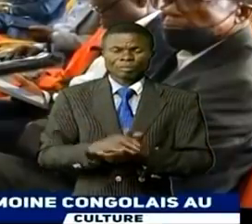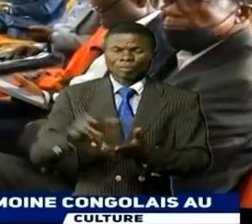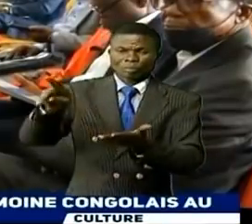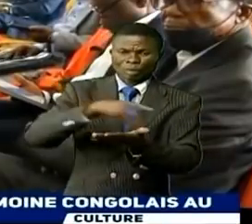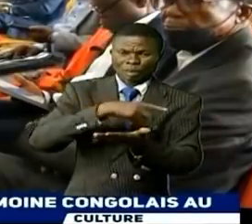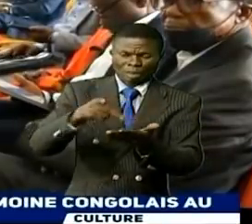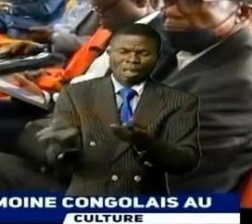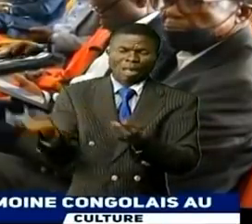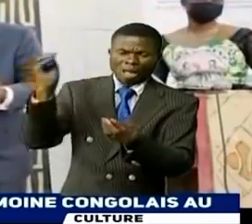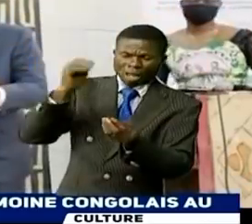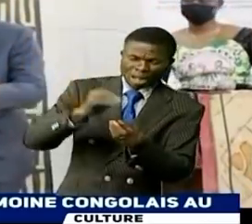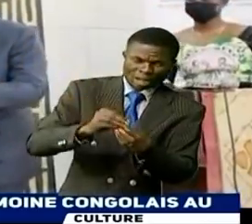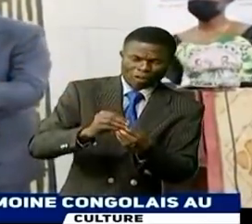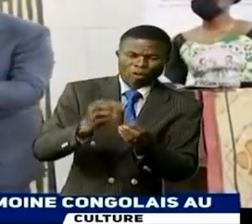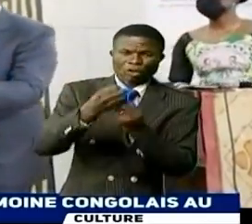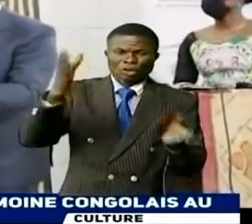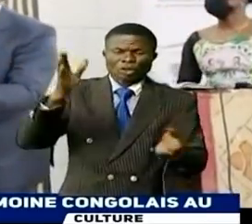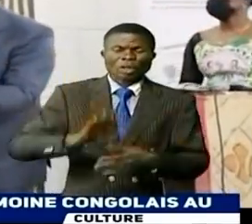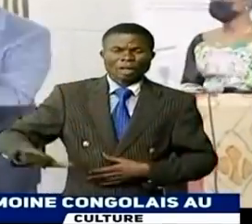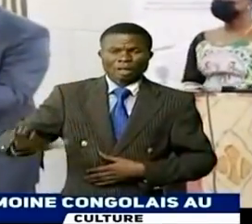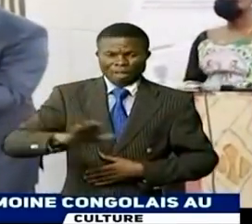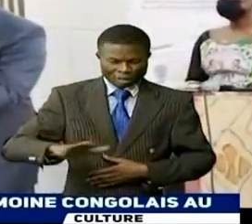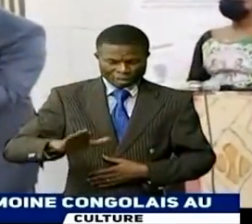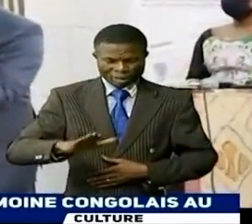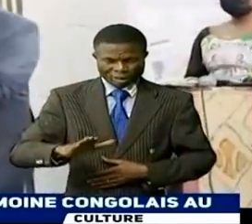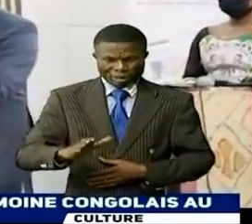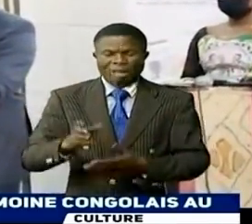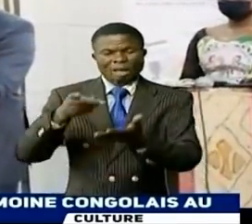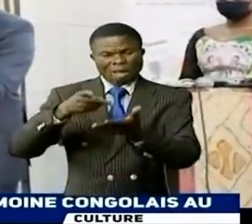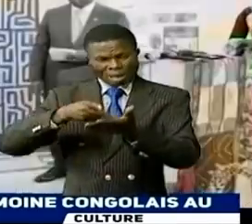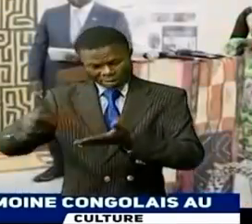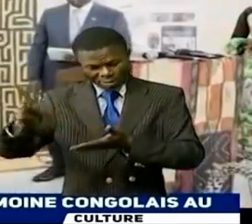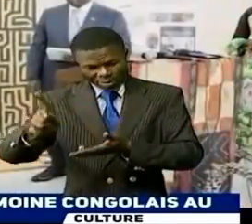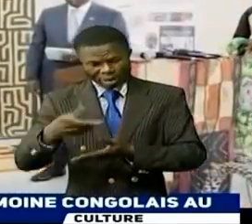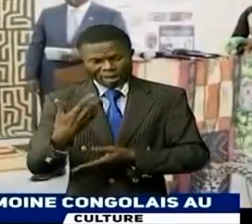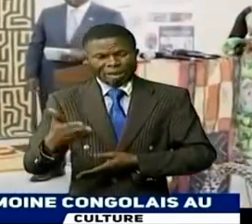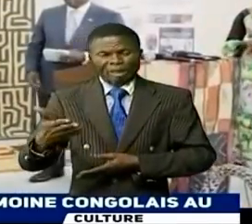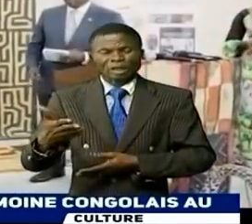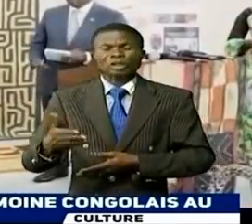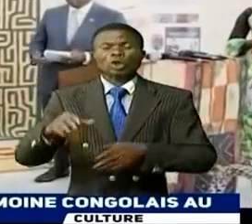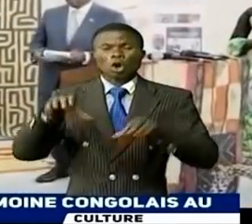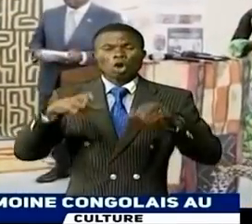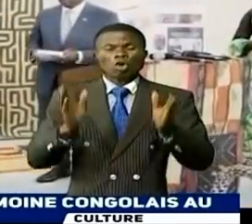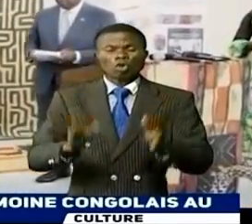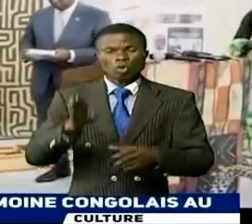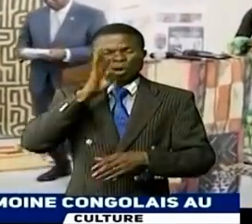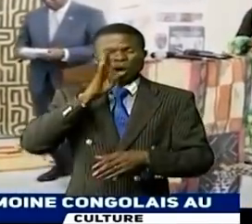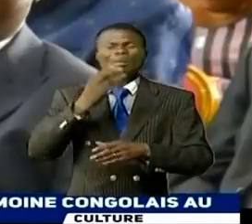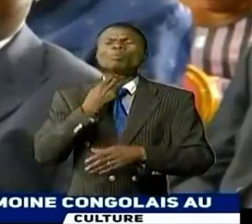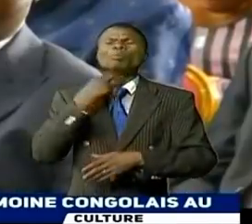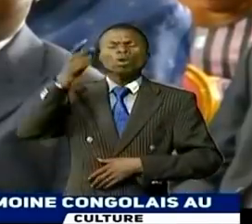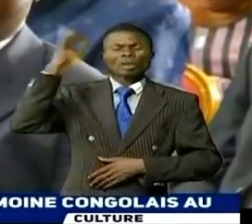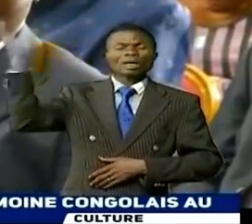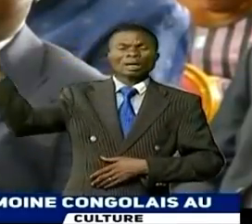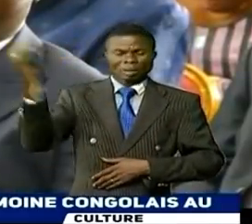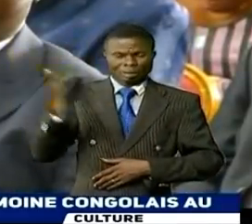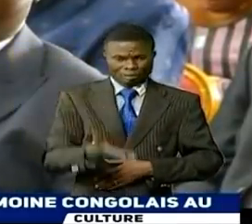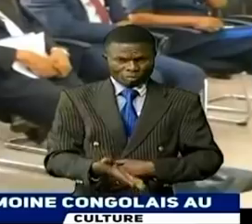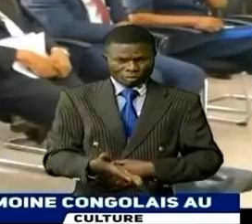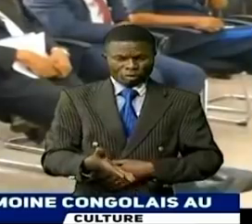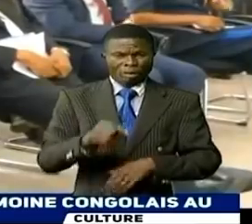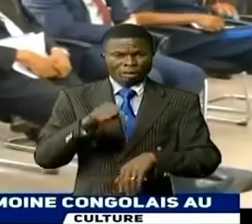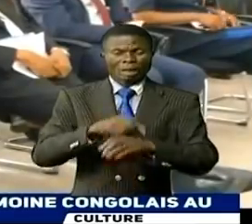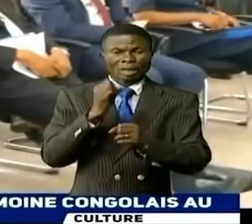patrimoine de l'humanité, la restitution du patrimoine culturel congolais par la Belgique, l'heure est à l'inventaire du dit patrimoine qui doit être enregistré